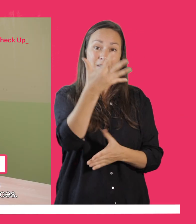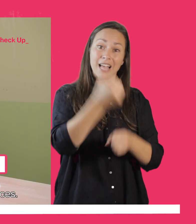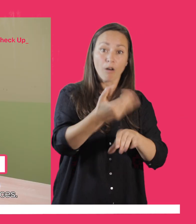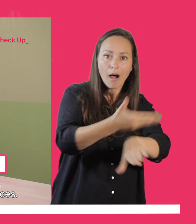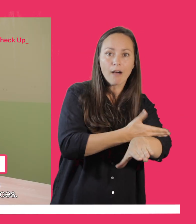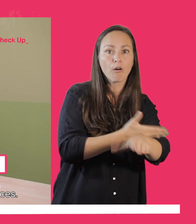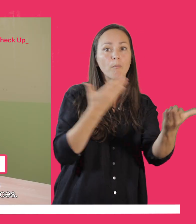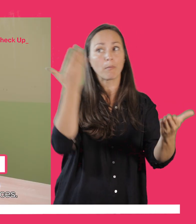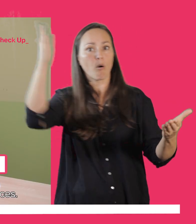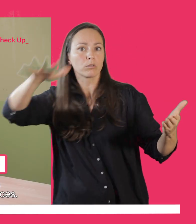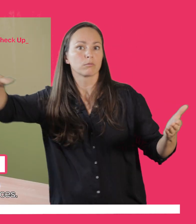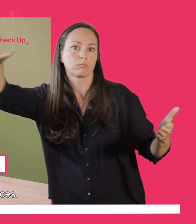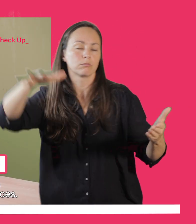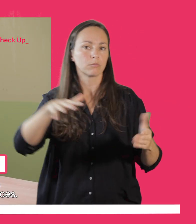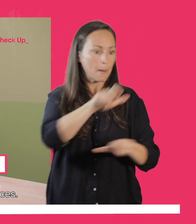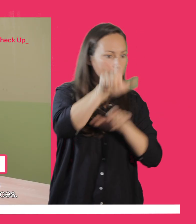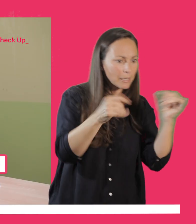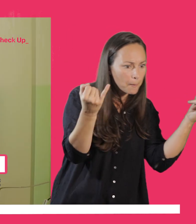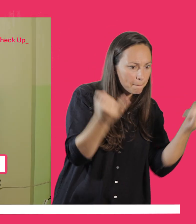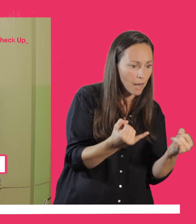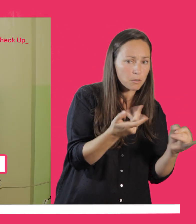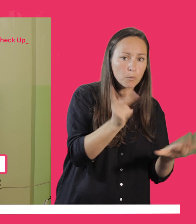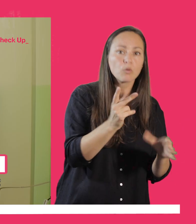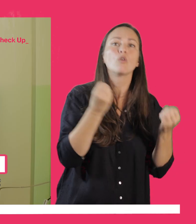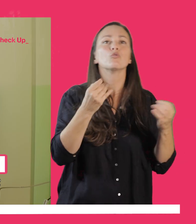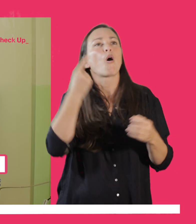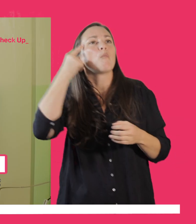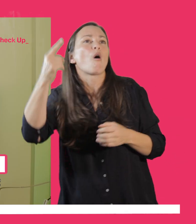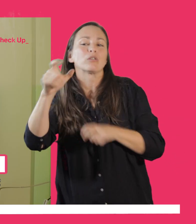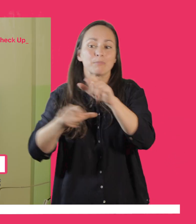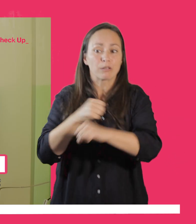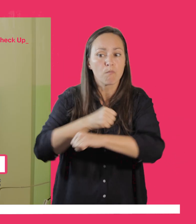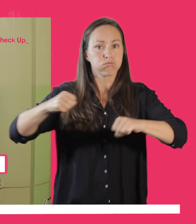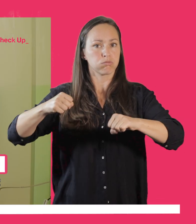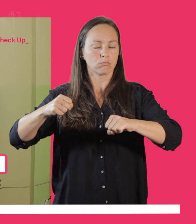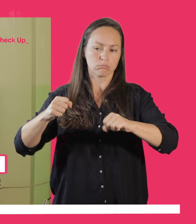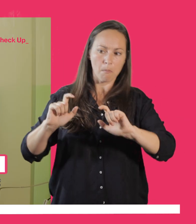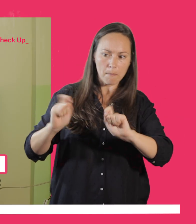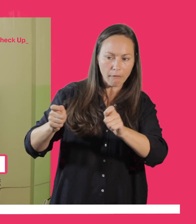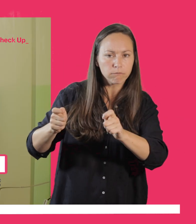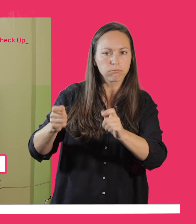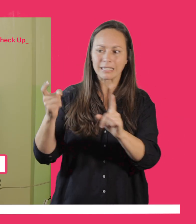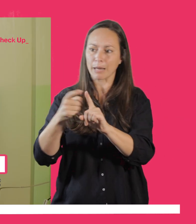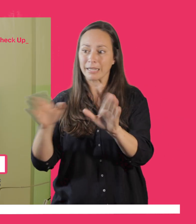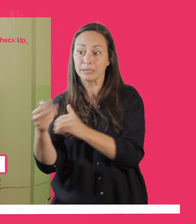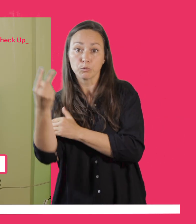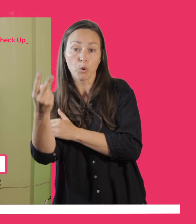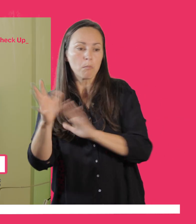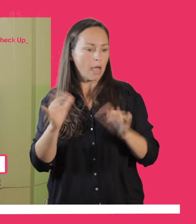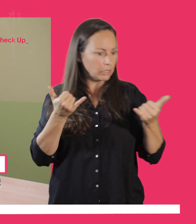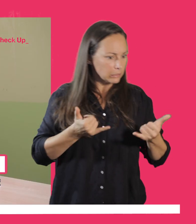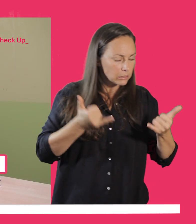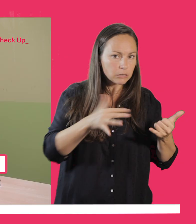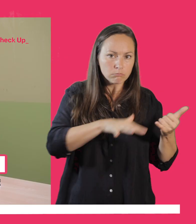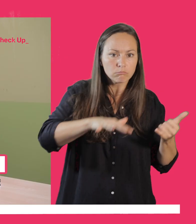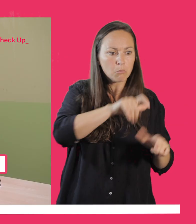jeune. Et pour des sujets qui sont plus minces. Souvent, on dit, bon, l'obésité entraîne le diabète de type 2. Or,